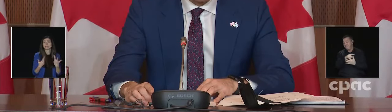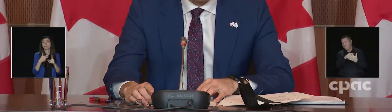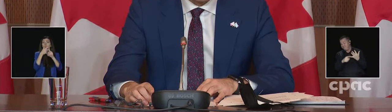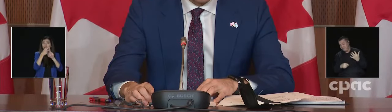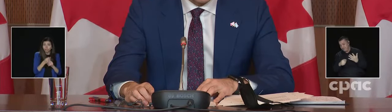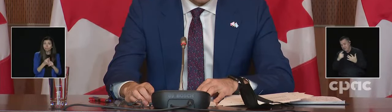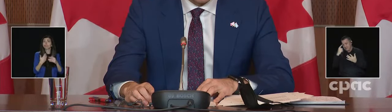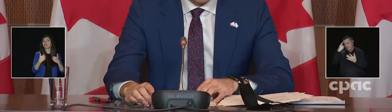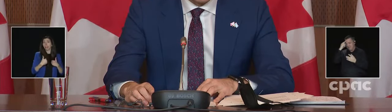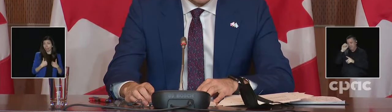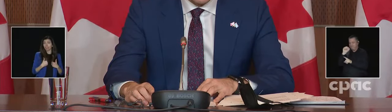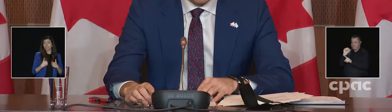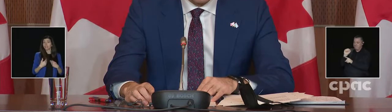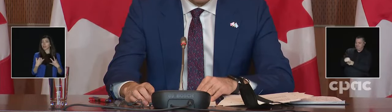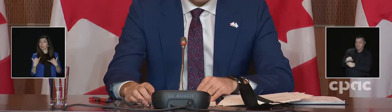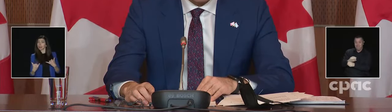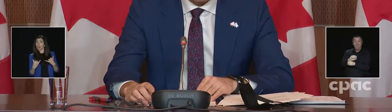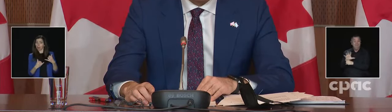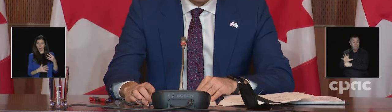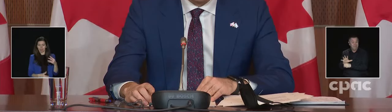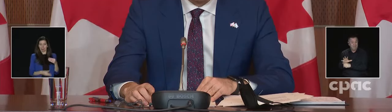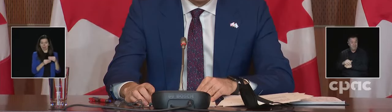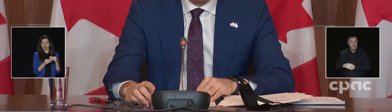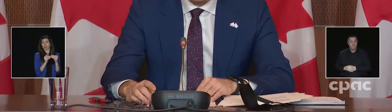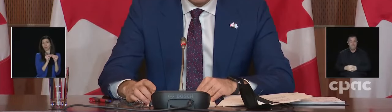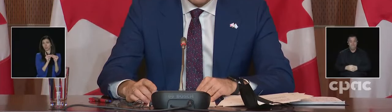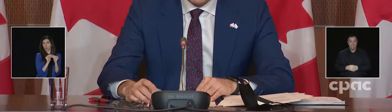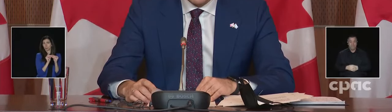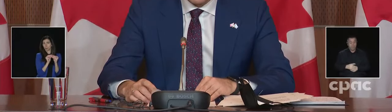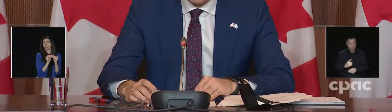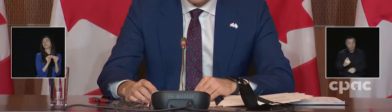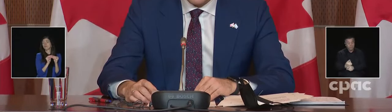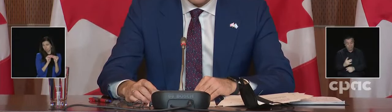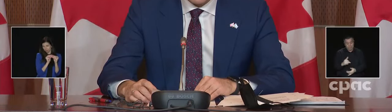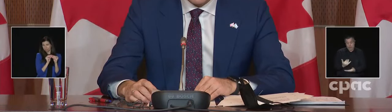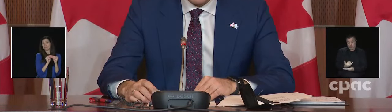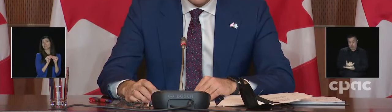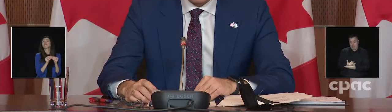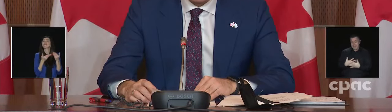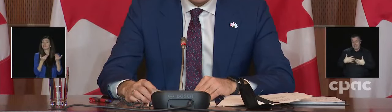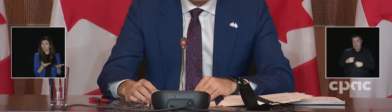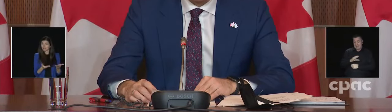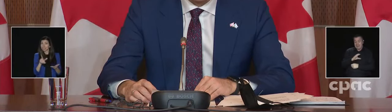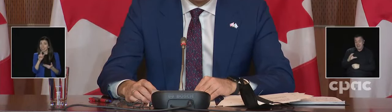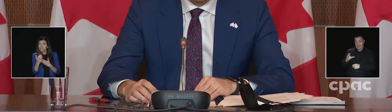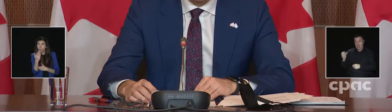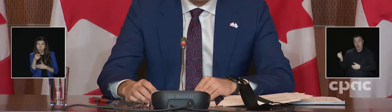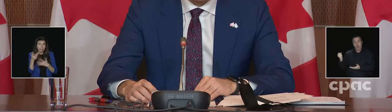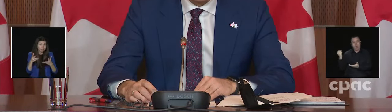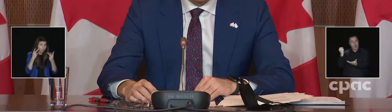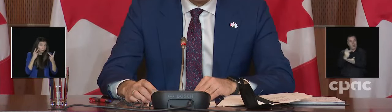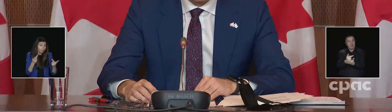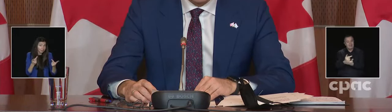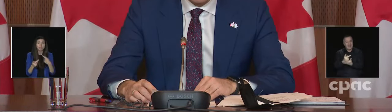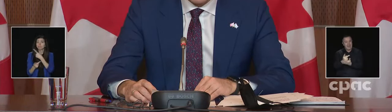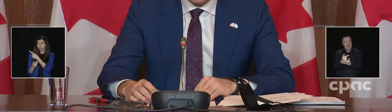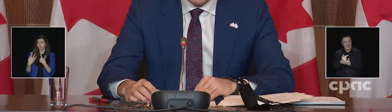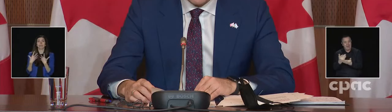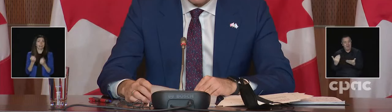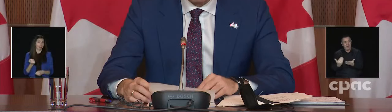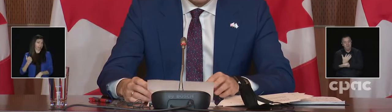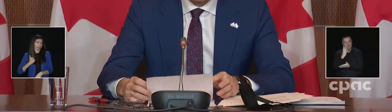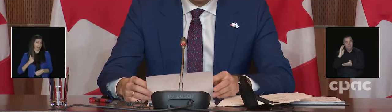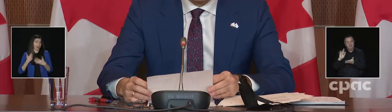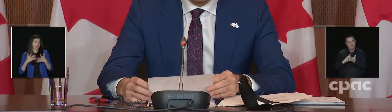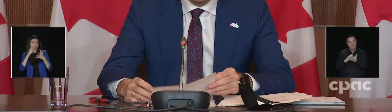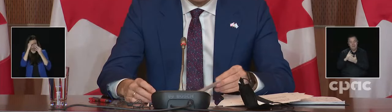visant à lutter contre la COVID-19. En effet, ce matin, Santé Canada a autorisé le traitement